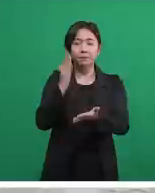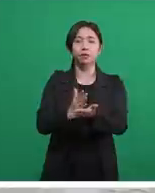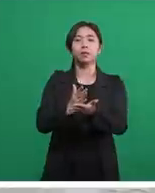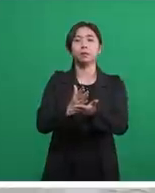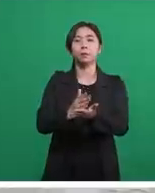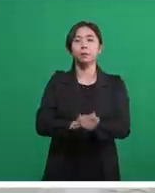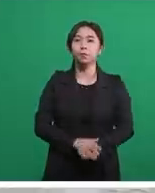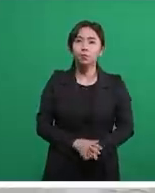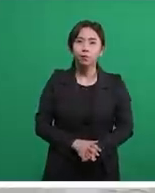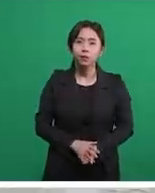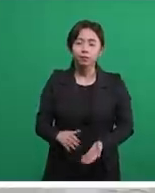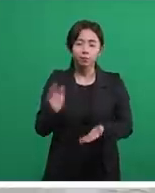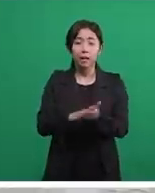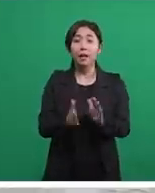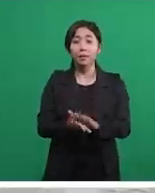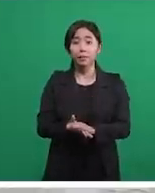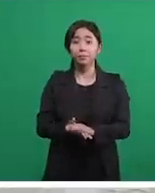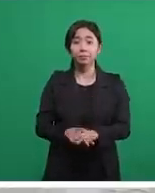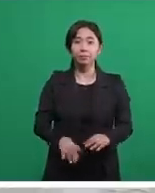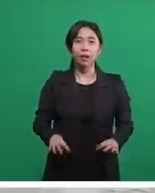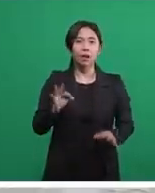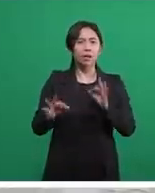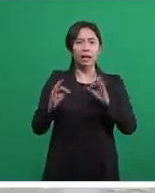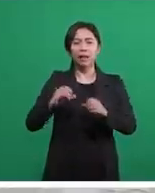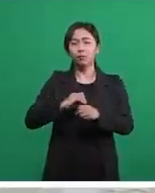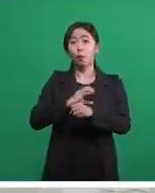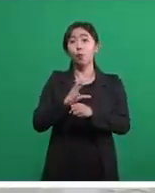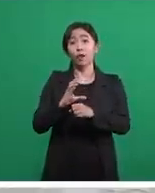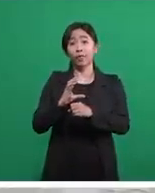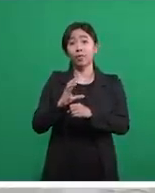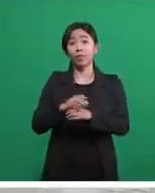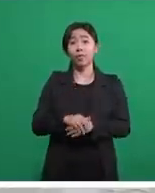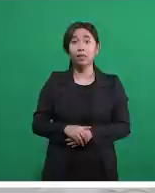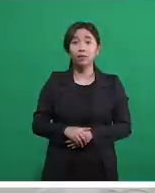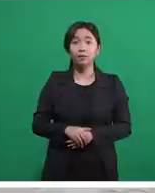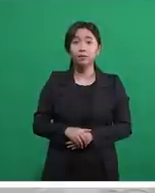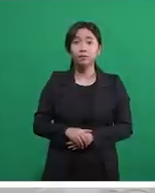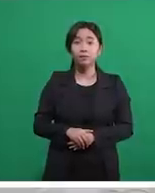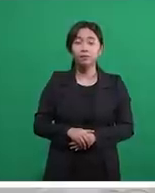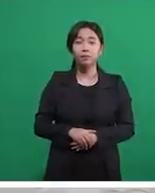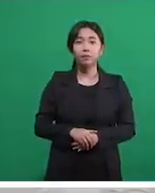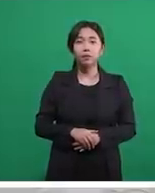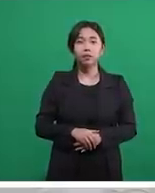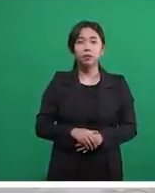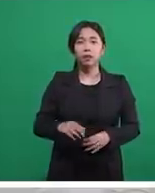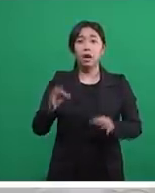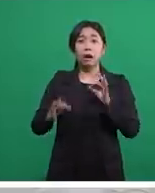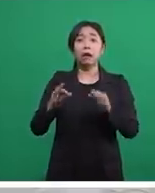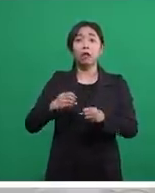Jadi saudara, kalau virus corona atau SARS-CoV-2 ini sudah bisa